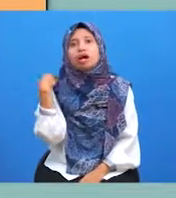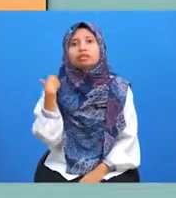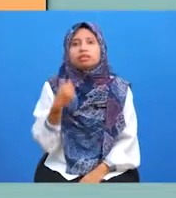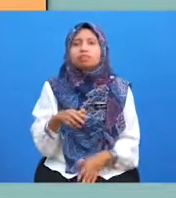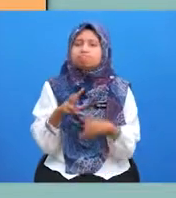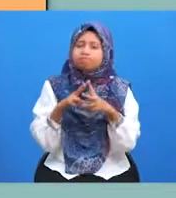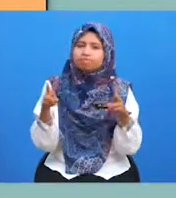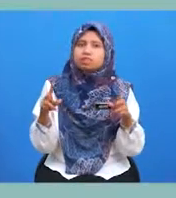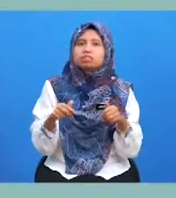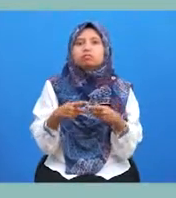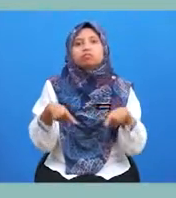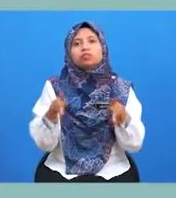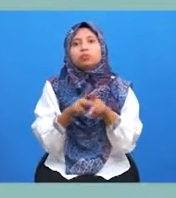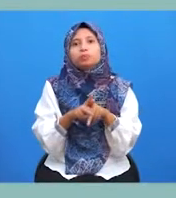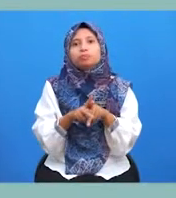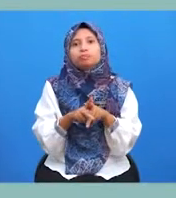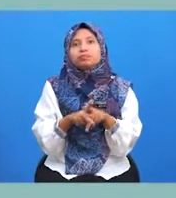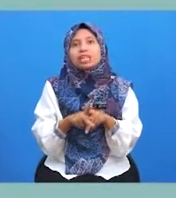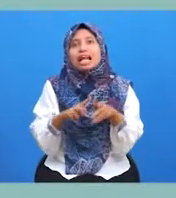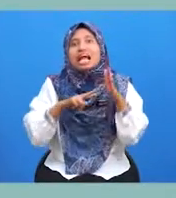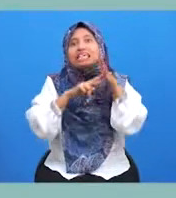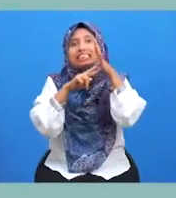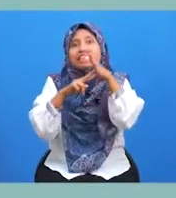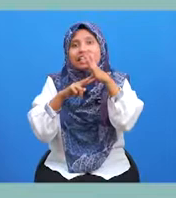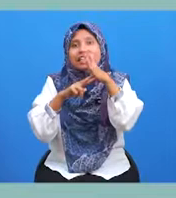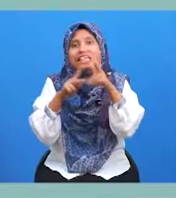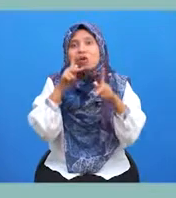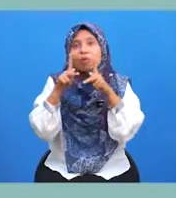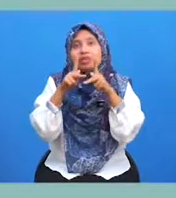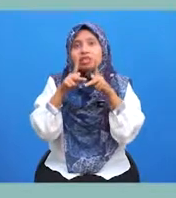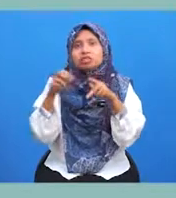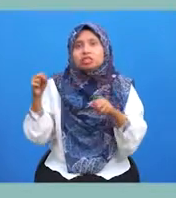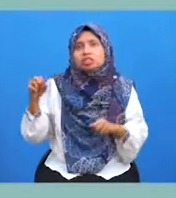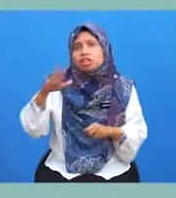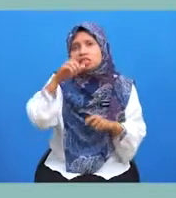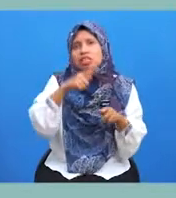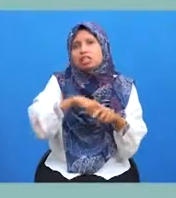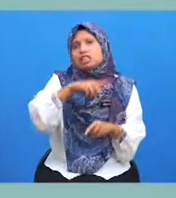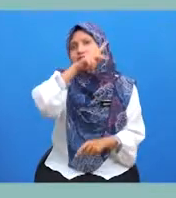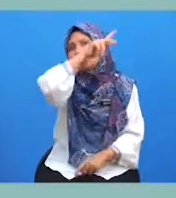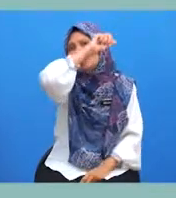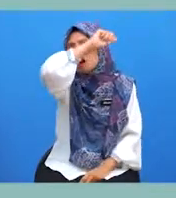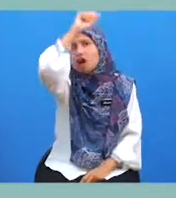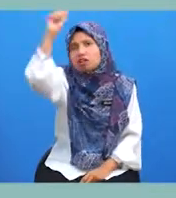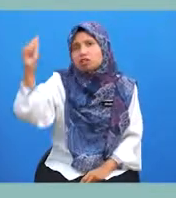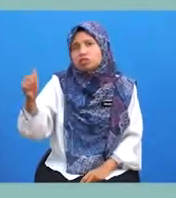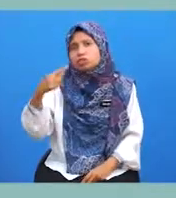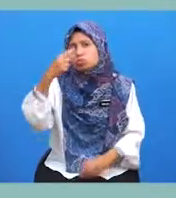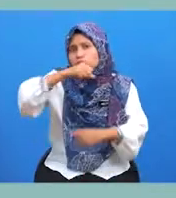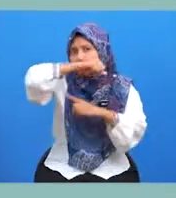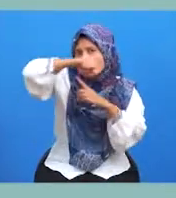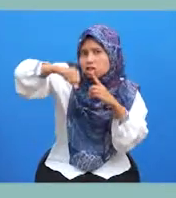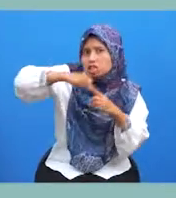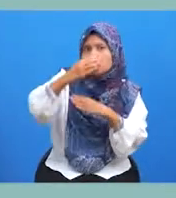amat perlu. Satelit komunikasi dilancarkan ke angkasa untuk mengelilingi